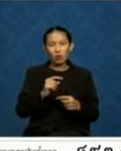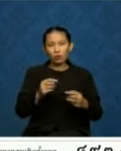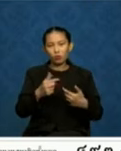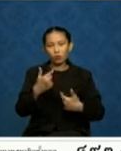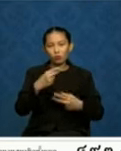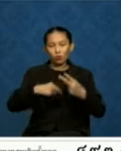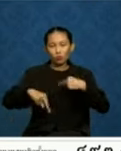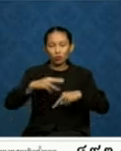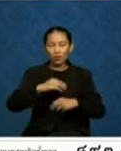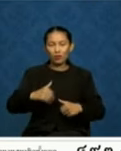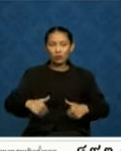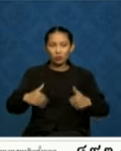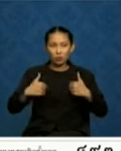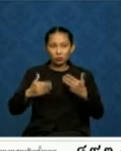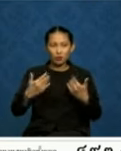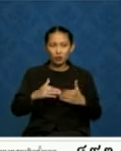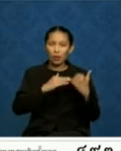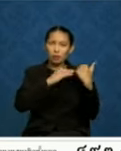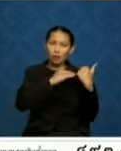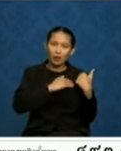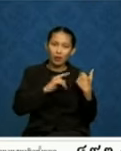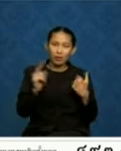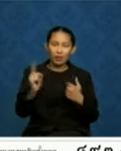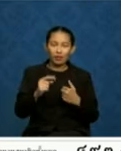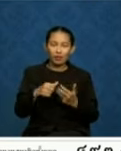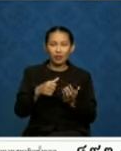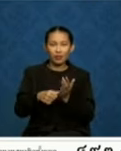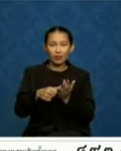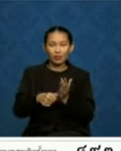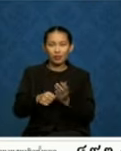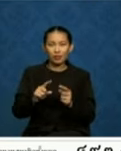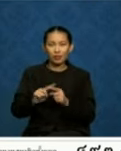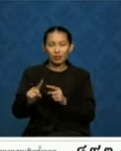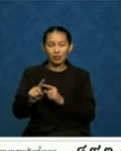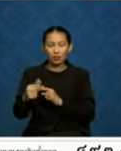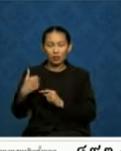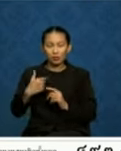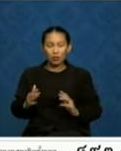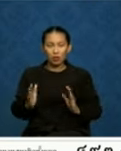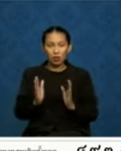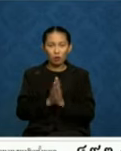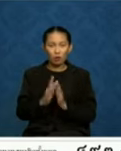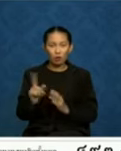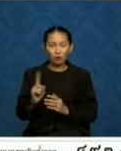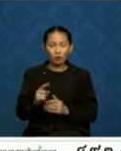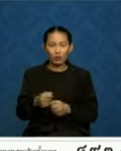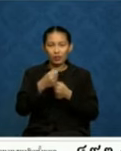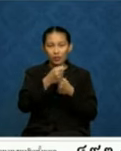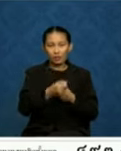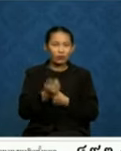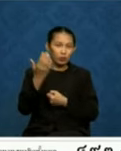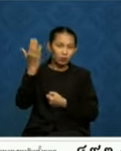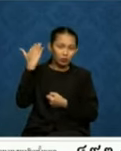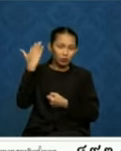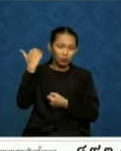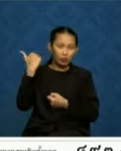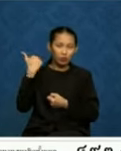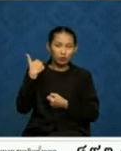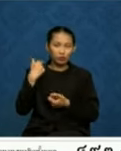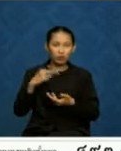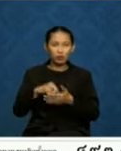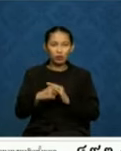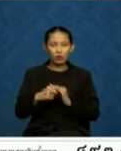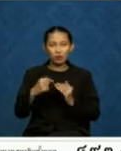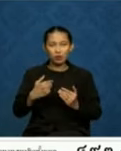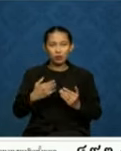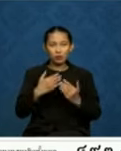วิตและต้องแบกรับภาระหนี้สินอีกทั้งเกษตรกรชาวไร่ยาสูบดั้งเดิมยังไม่สามารถที่จะ